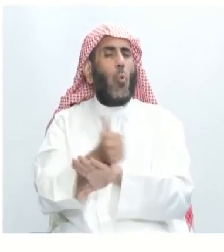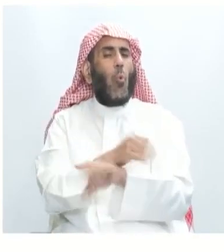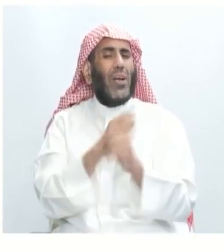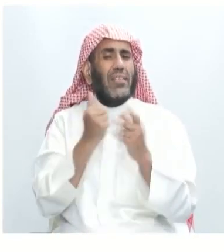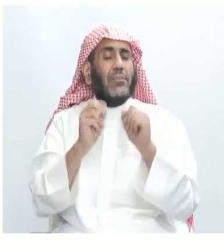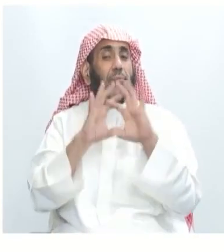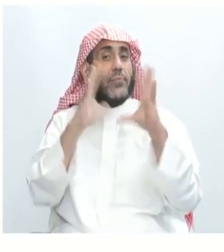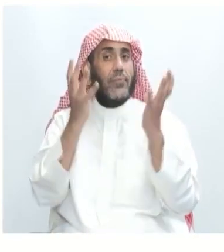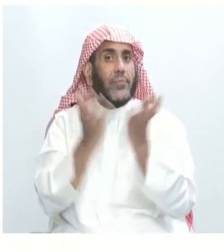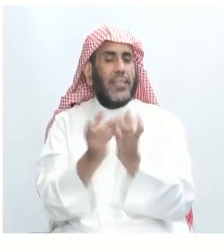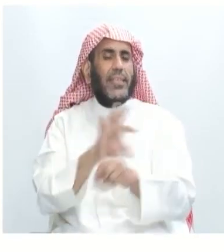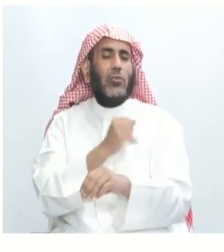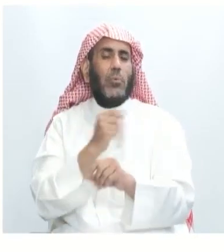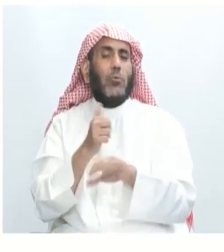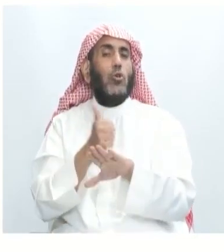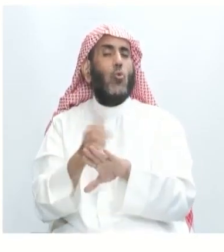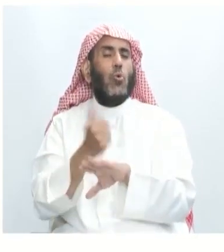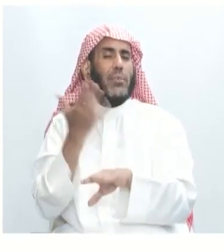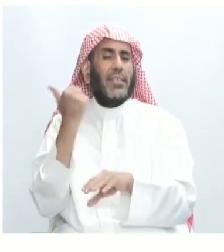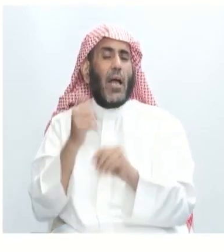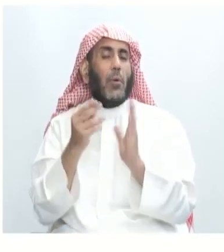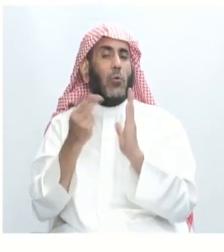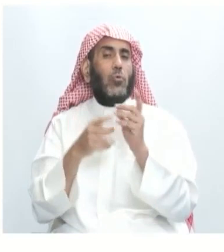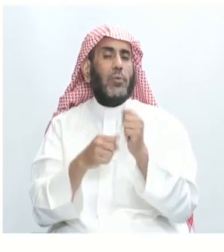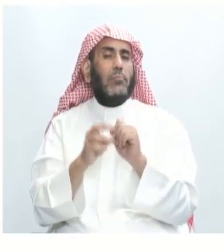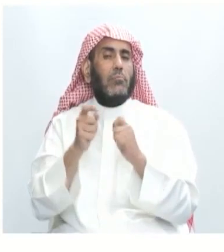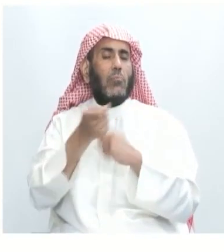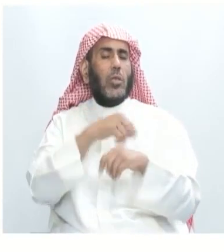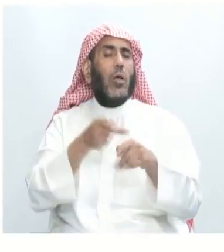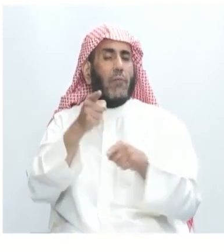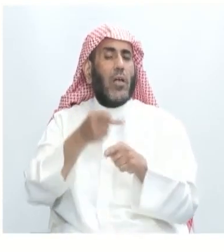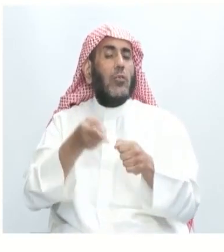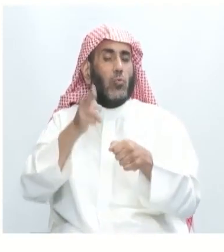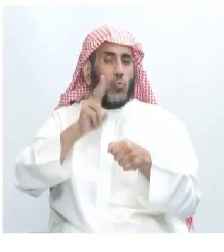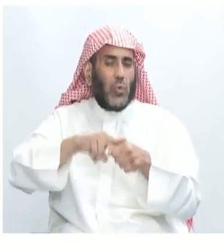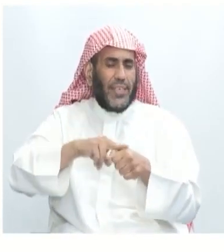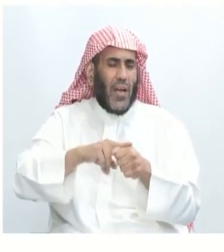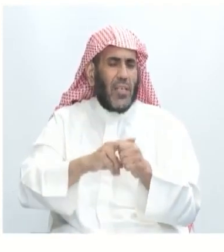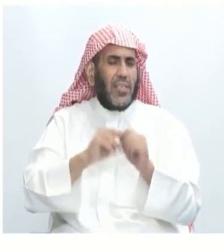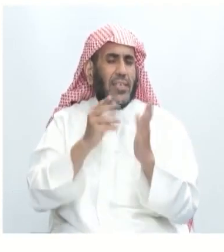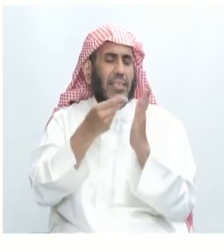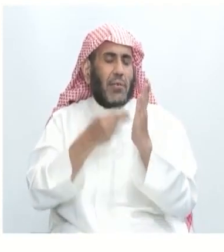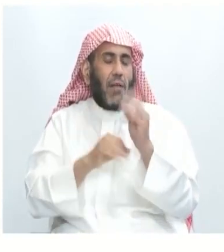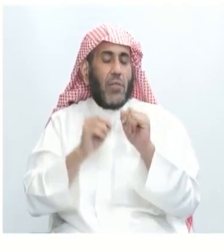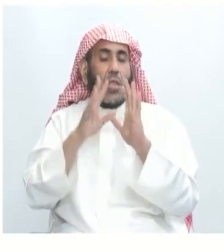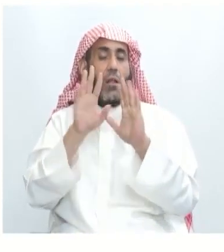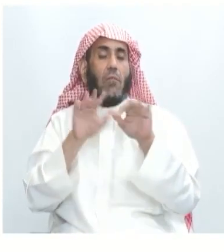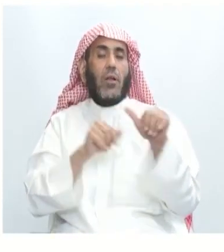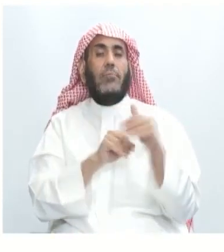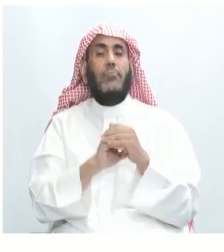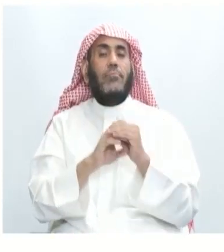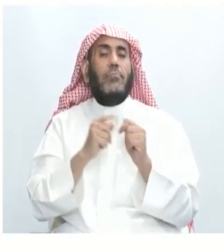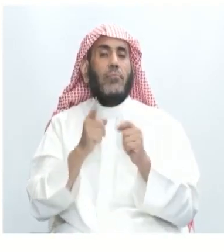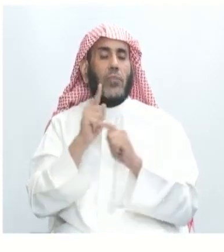السابق وهنا هذه التجربه كتبت هم انت ستعيد فقط صياغتها في هذا الفراغ الذي امامك في